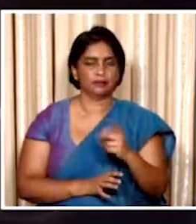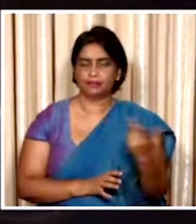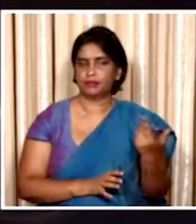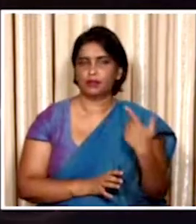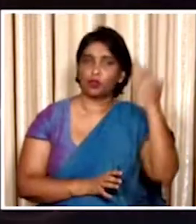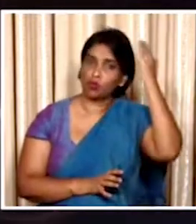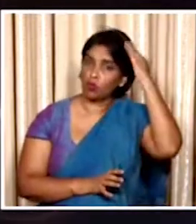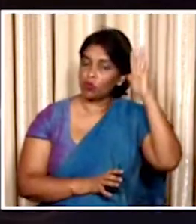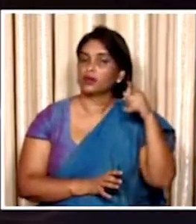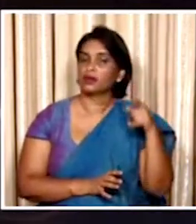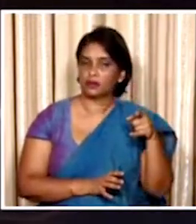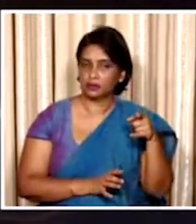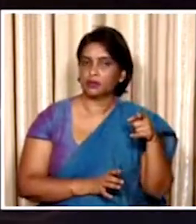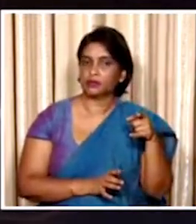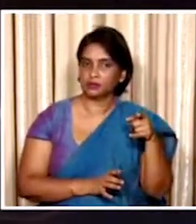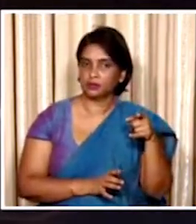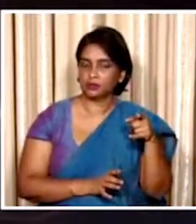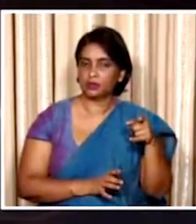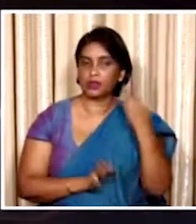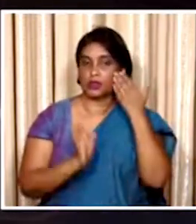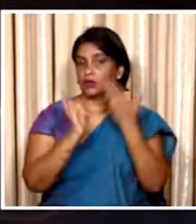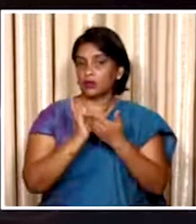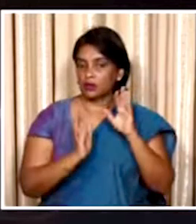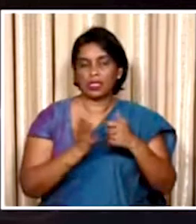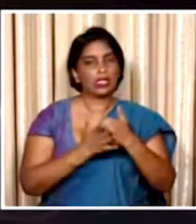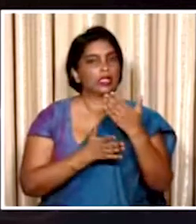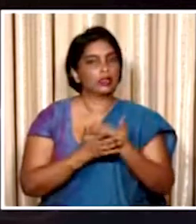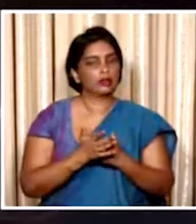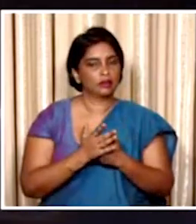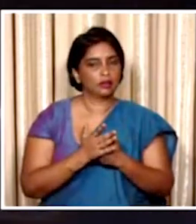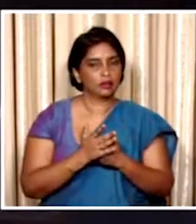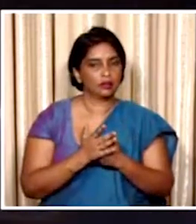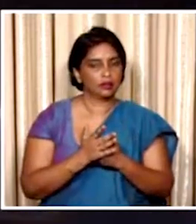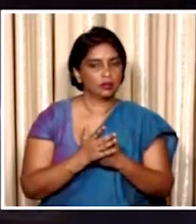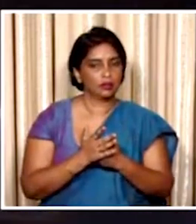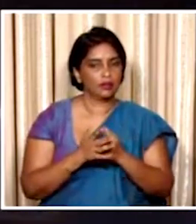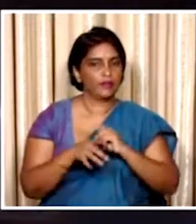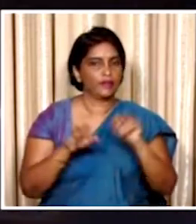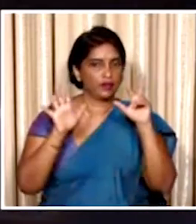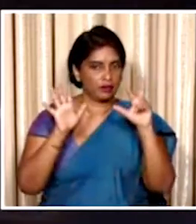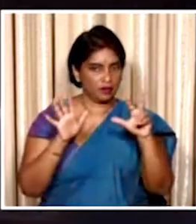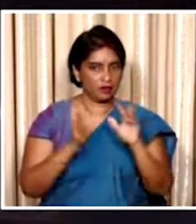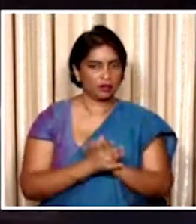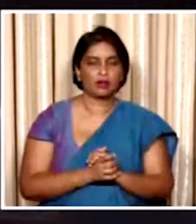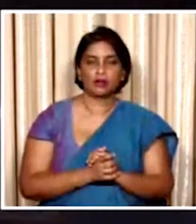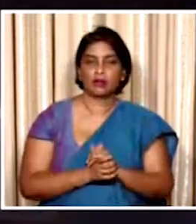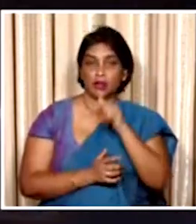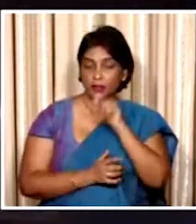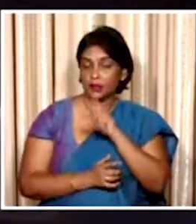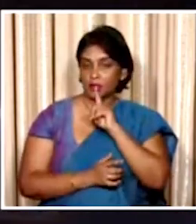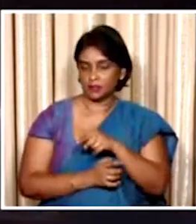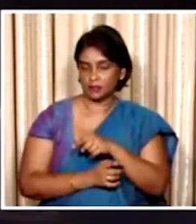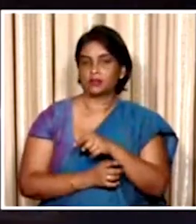මුල්ම කාරණාව තමයි මේ ඉදිරිපත් කළ තියෙන වාර්තාවේ ගරුමන්තම ඔතුමාගේ මිනිත්තු 8ක් තියෙනවා. ඉතා පැහැදිලිව